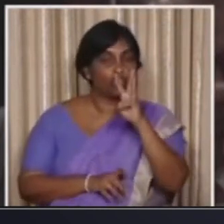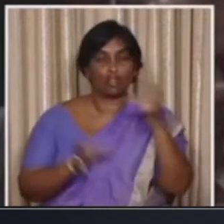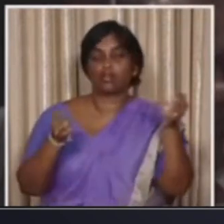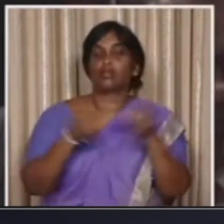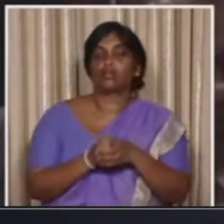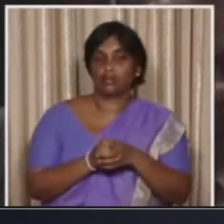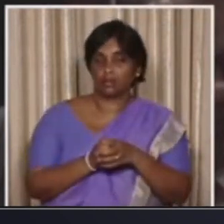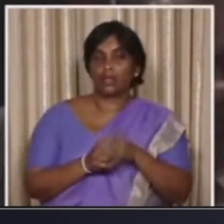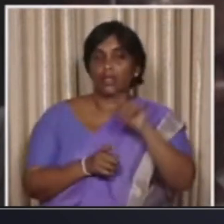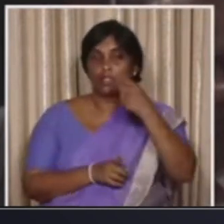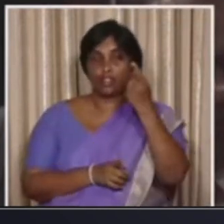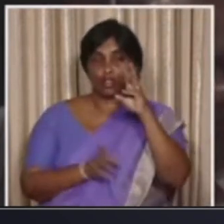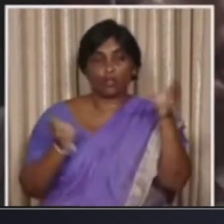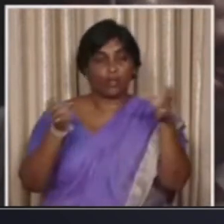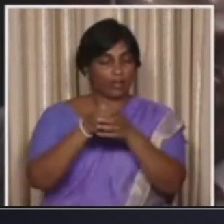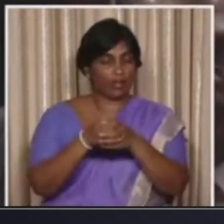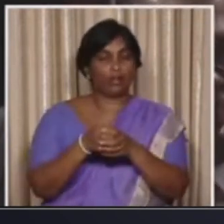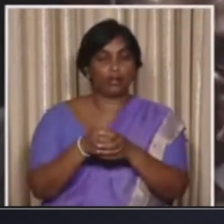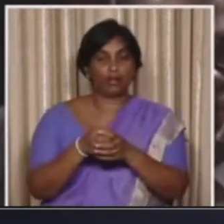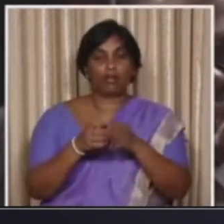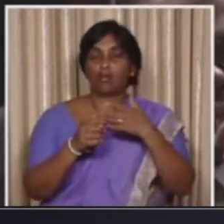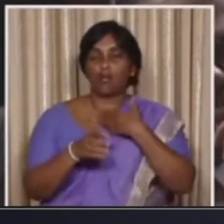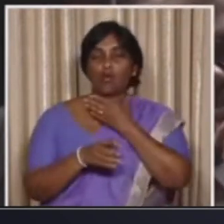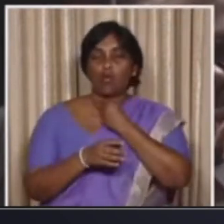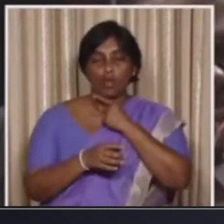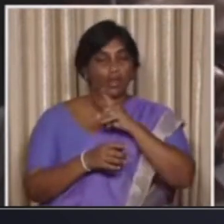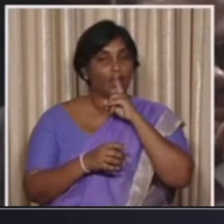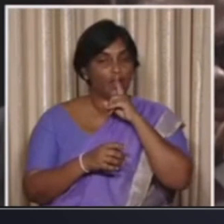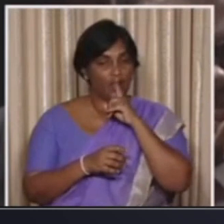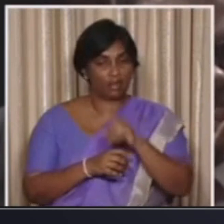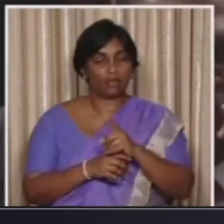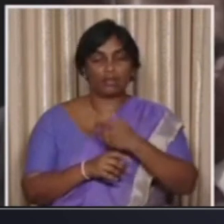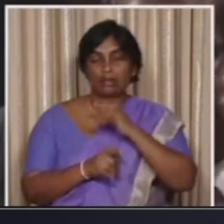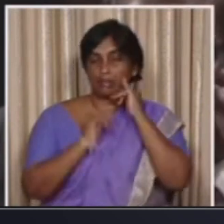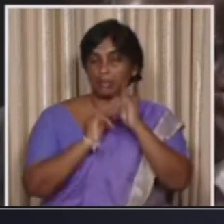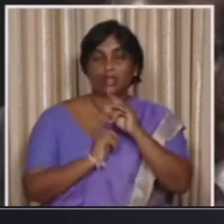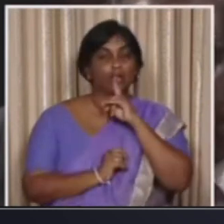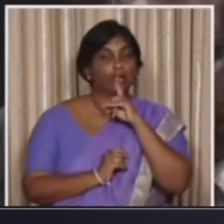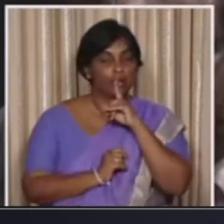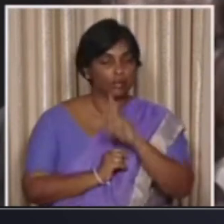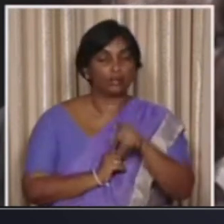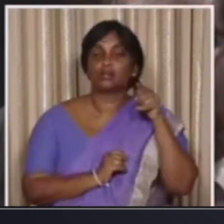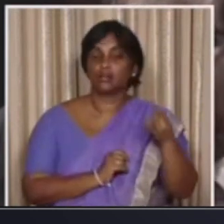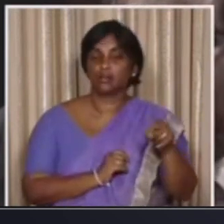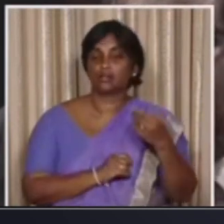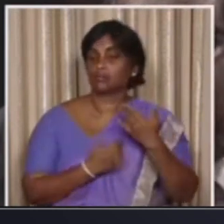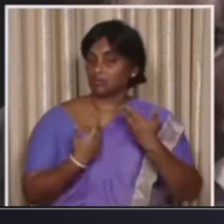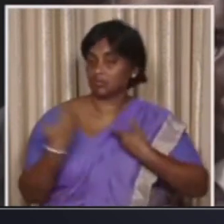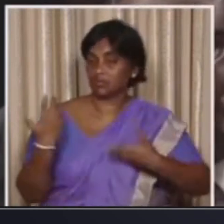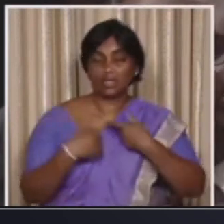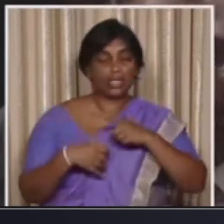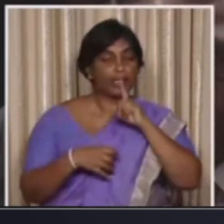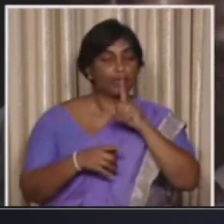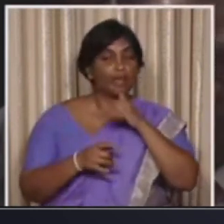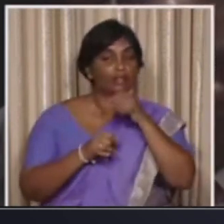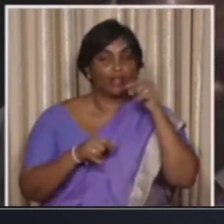vela 113ak ekathu vela api boru kiyanawa avalada kiyanawa kiyala eda apata කියපු